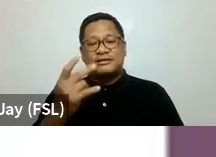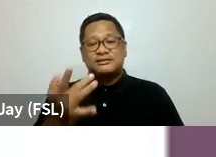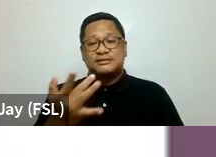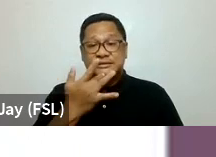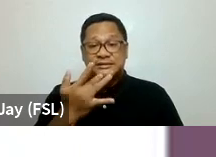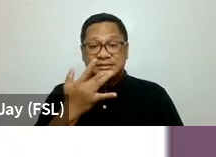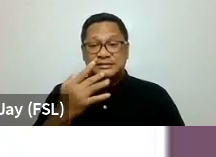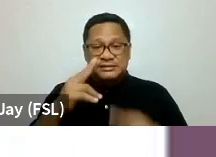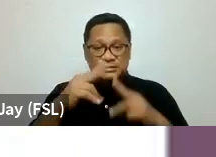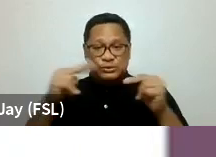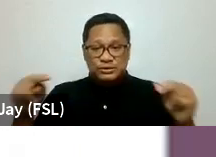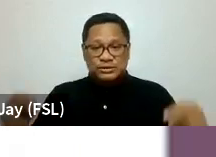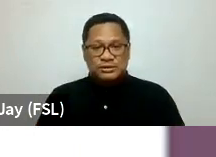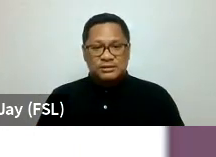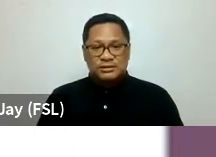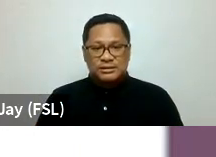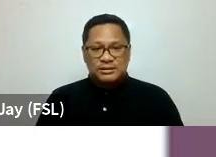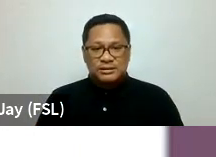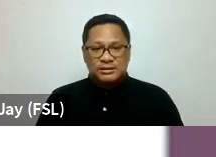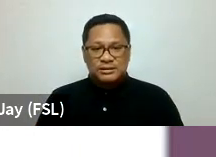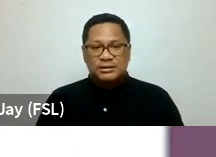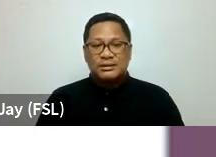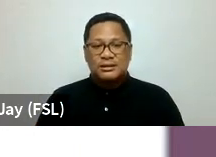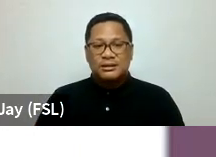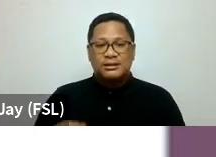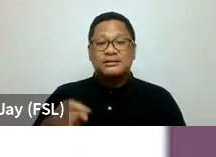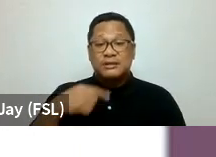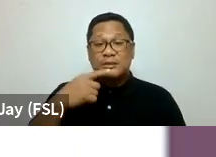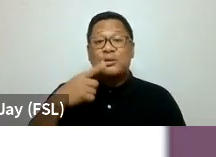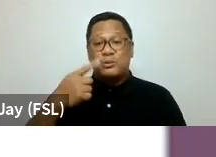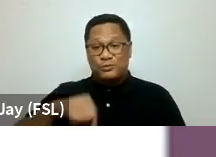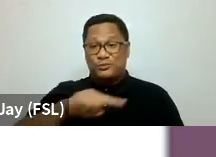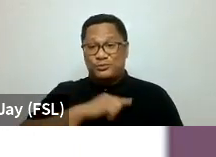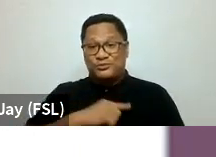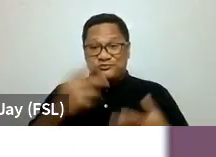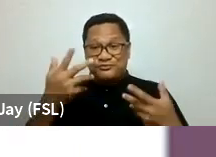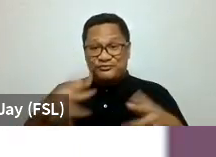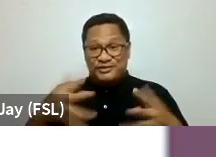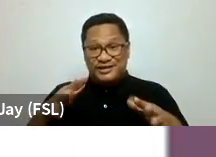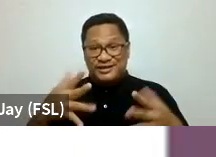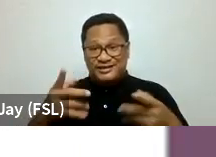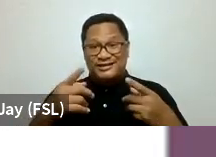napanalunan nyo? Sa wakas, nanalo na din kami sa patinteo!